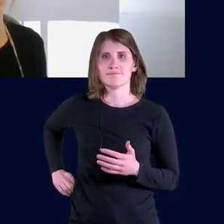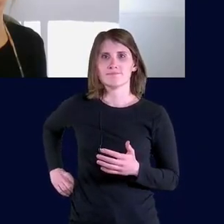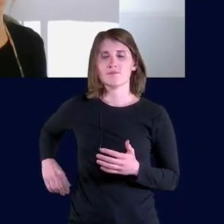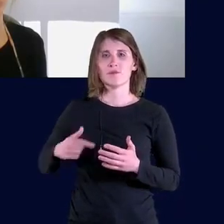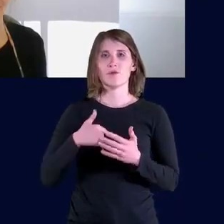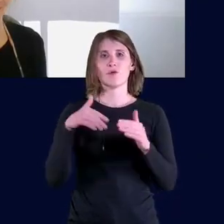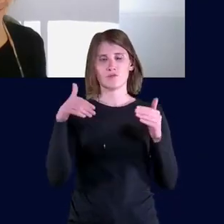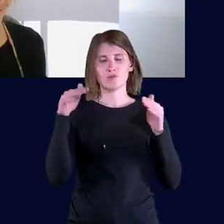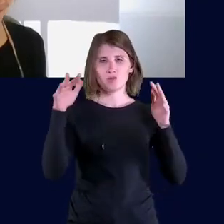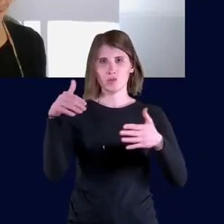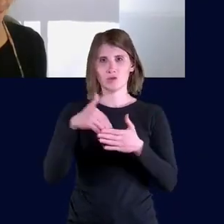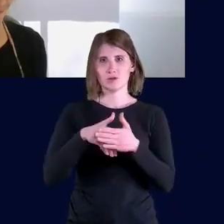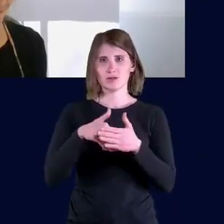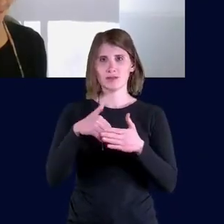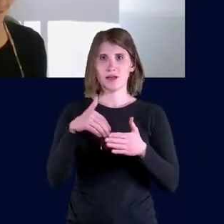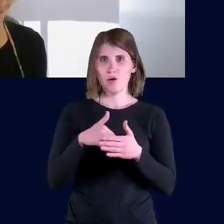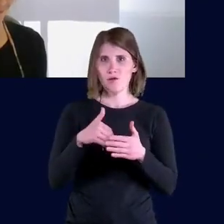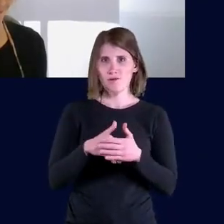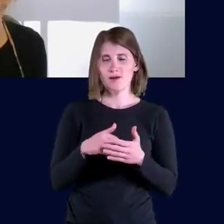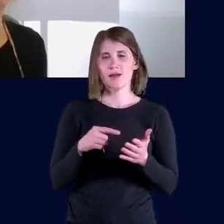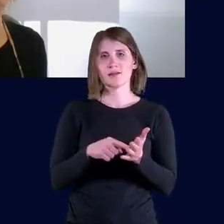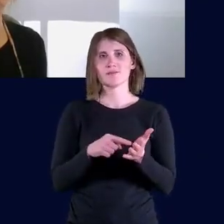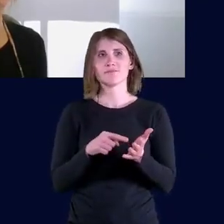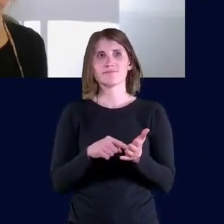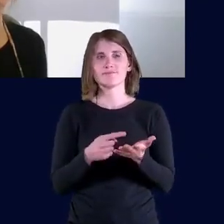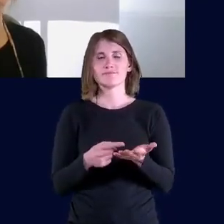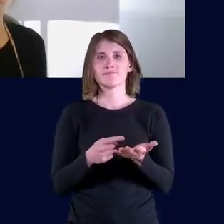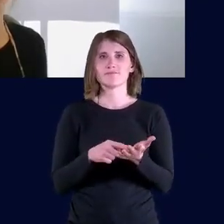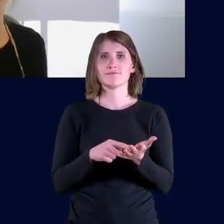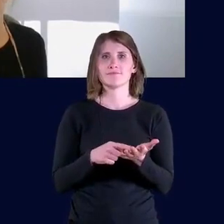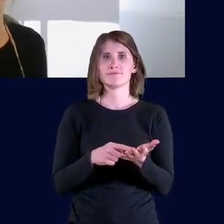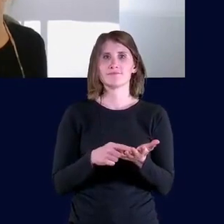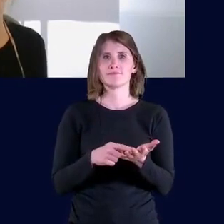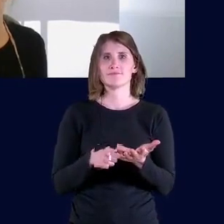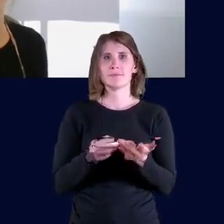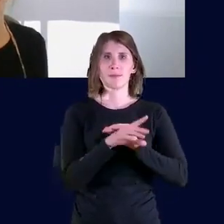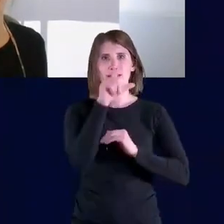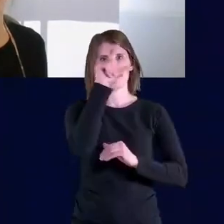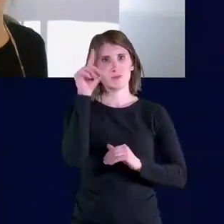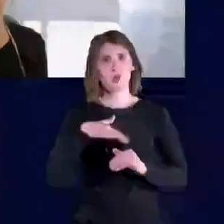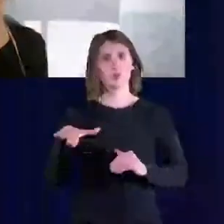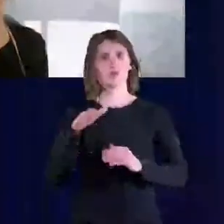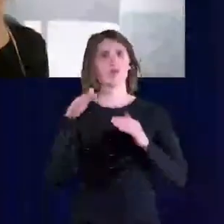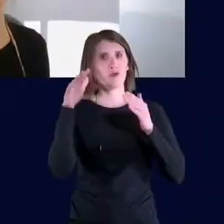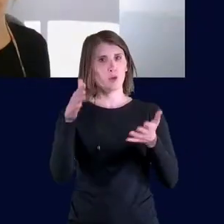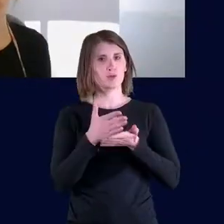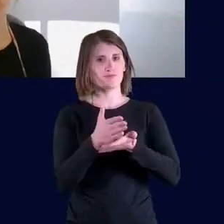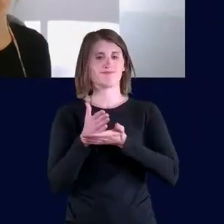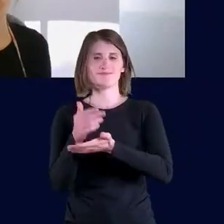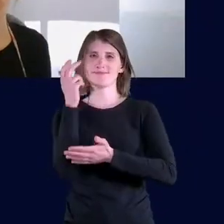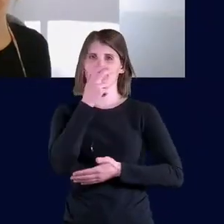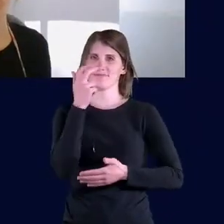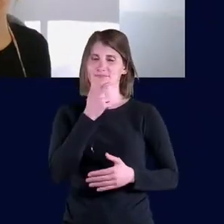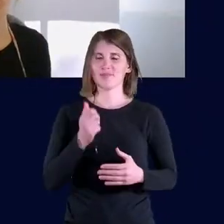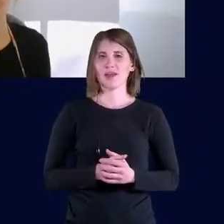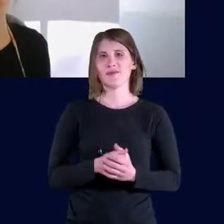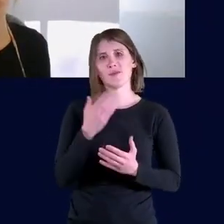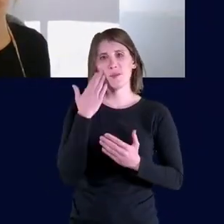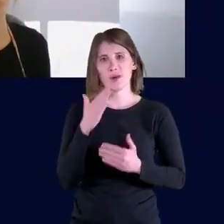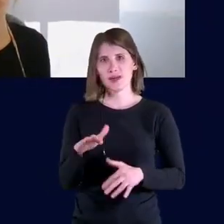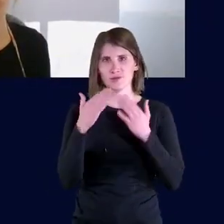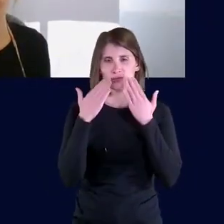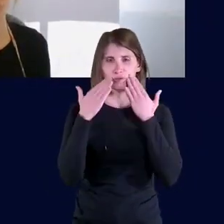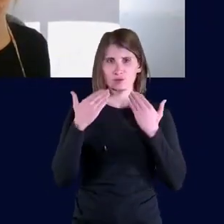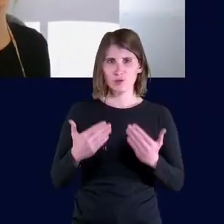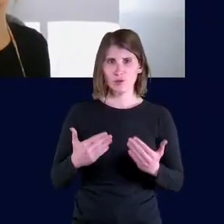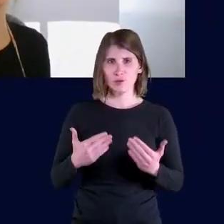zachowań jeżeli chodzi o te media społecznościowe podpowiedziała jedno i bardzo